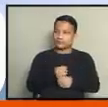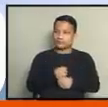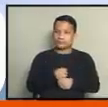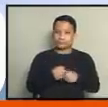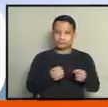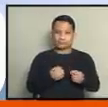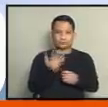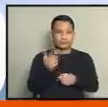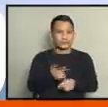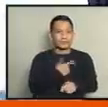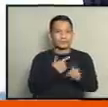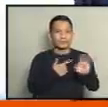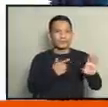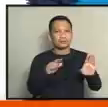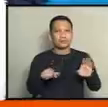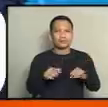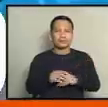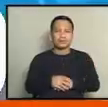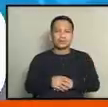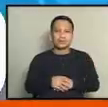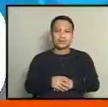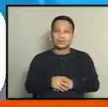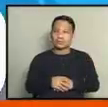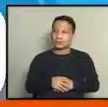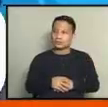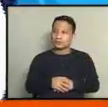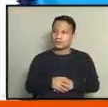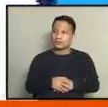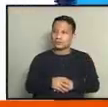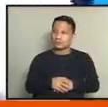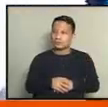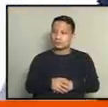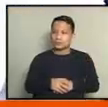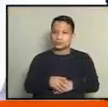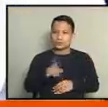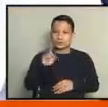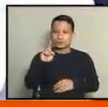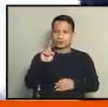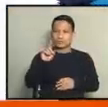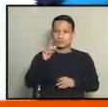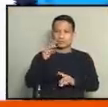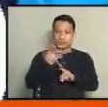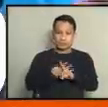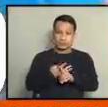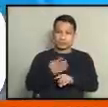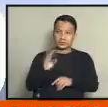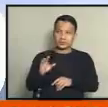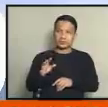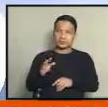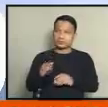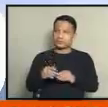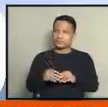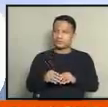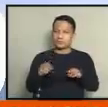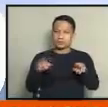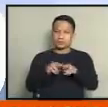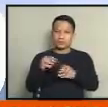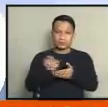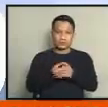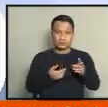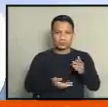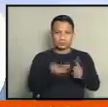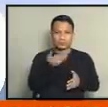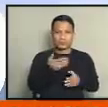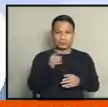sa gano'ng katagal na? Patas kami, Sir. Patas kami. Kayo? 4 months to. Ah, okay. Okay pa rin. Pero, ito malaki-laki,